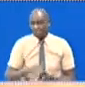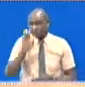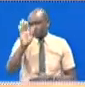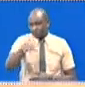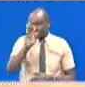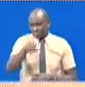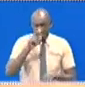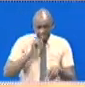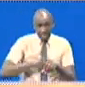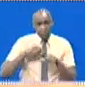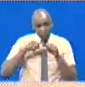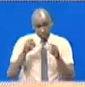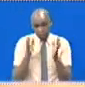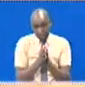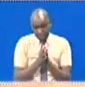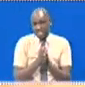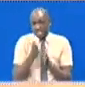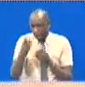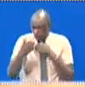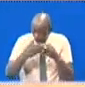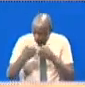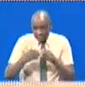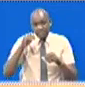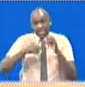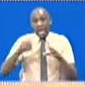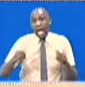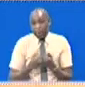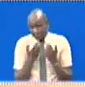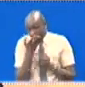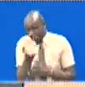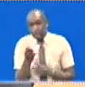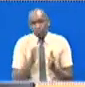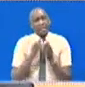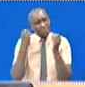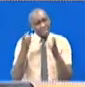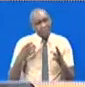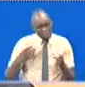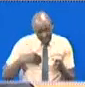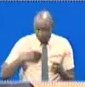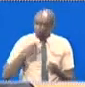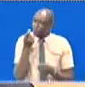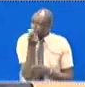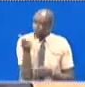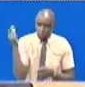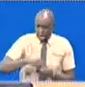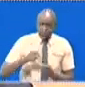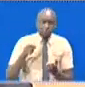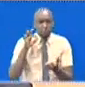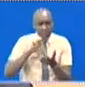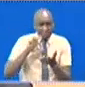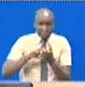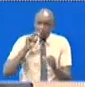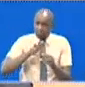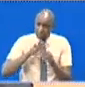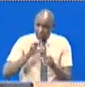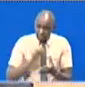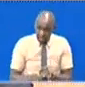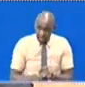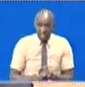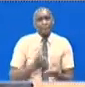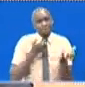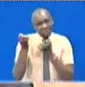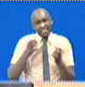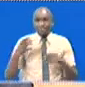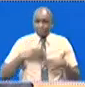Mtazamaji, huku tukielekea katika uchaguzi mkuu na pia tukishuhudia idadi ndogo ya wanaojitokeza kujisajili kuwa wapiga kura,